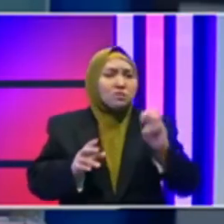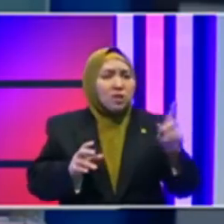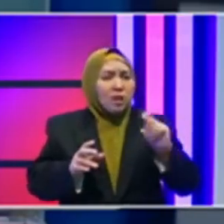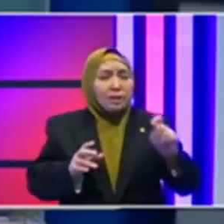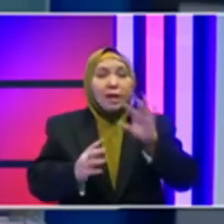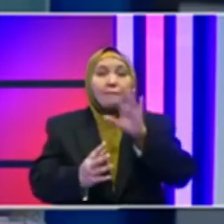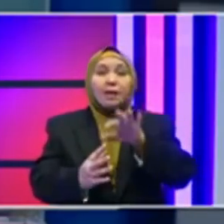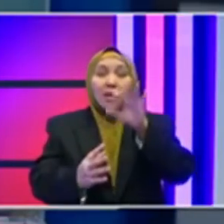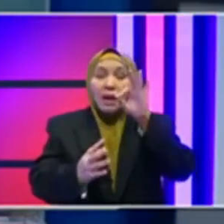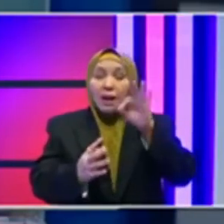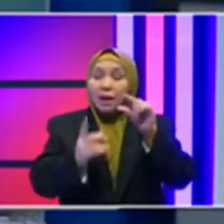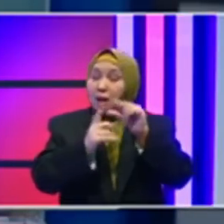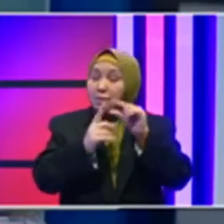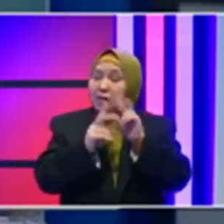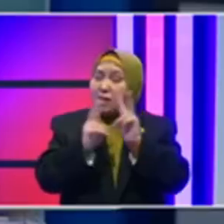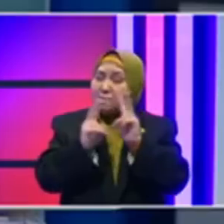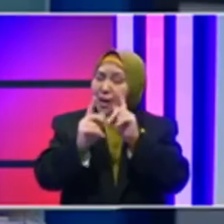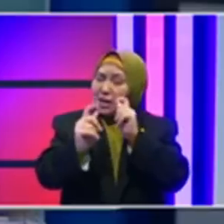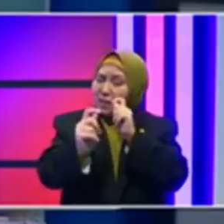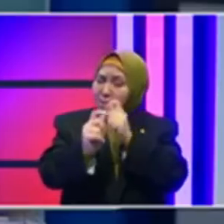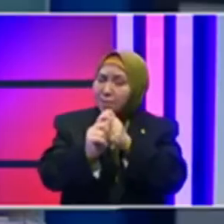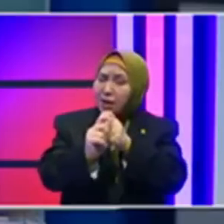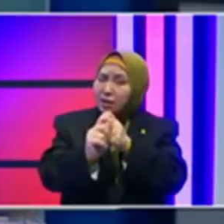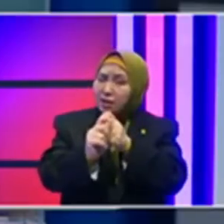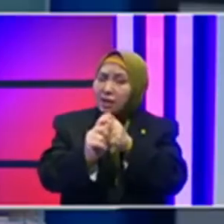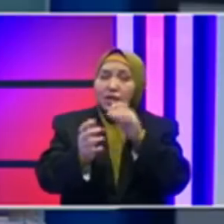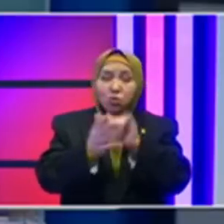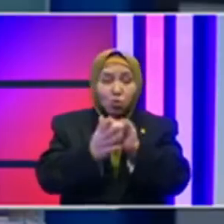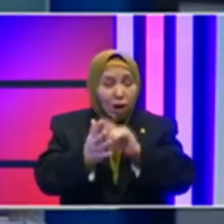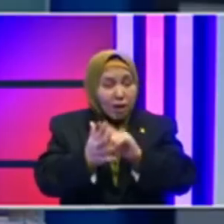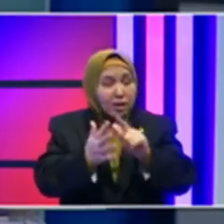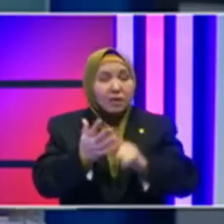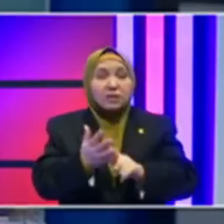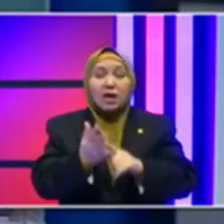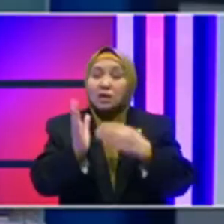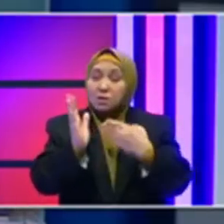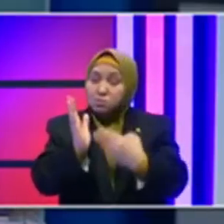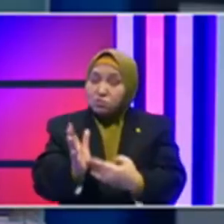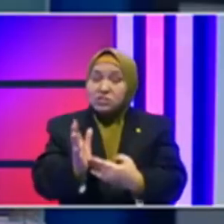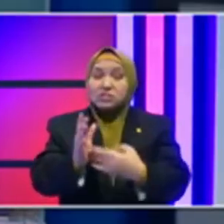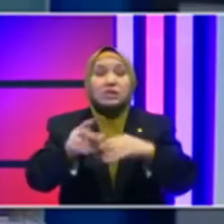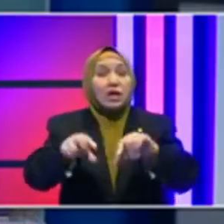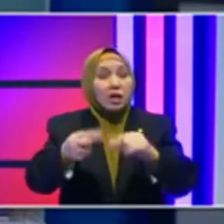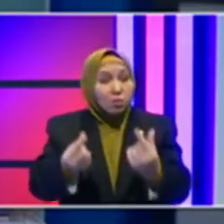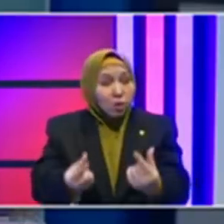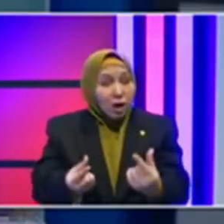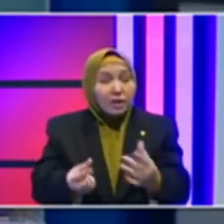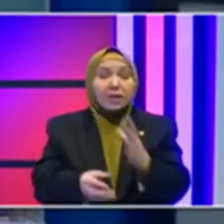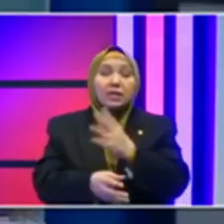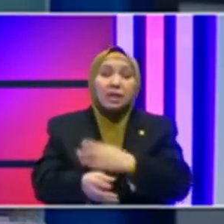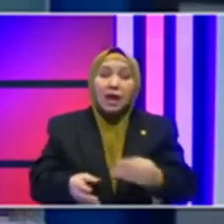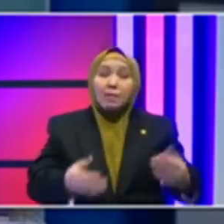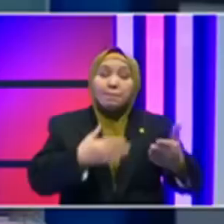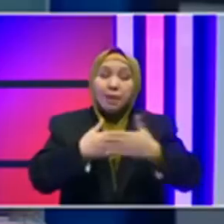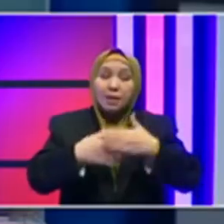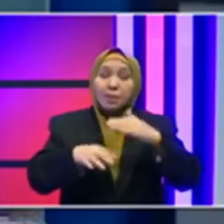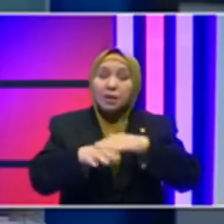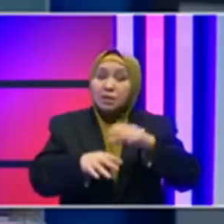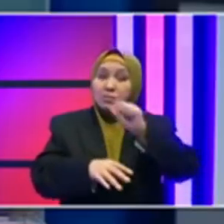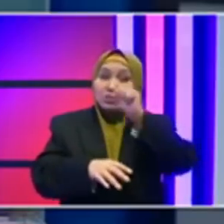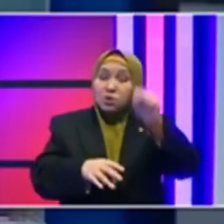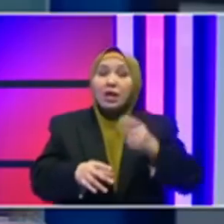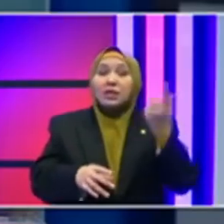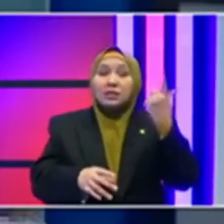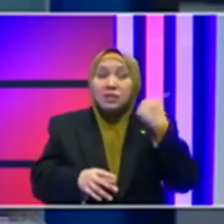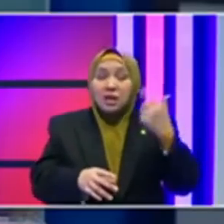memilih kalimat yang paling tepat dan itulah di antara mukjizat Alquran dan kembali kepada persoalan